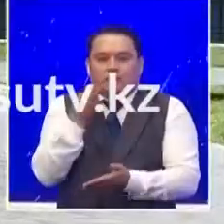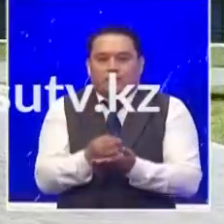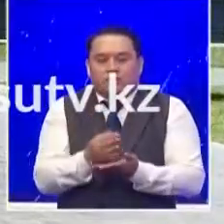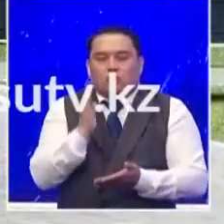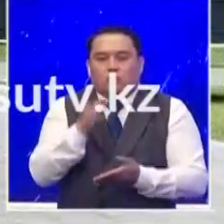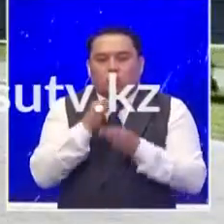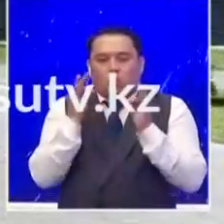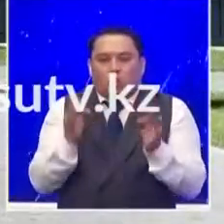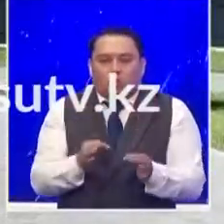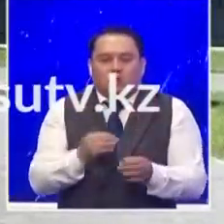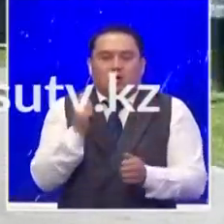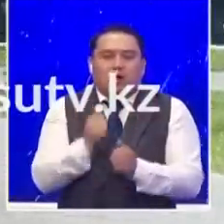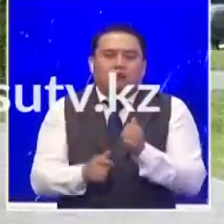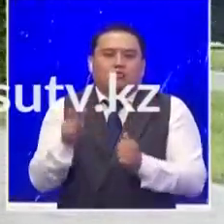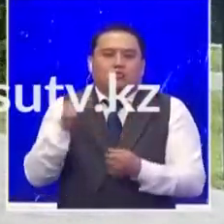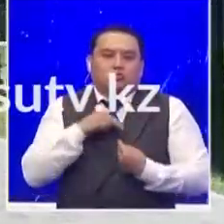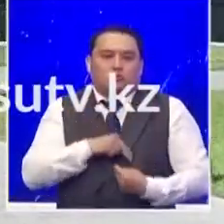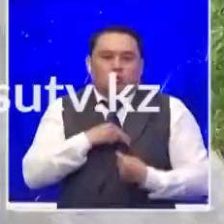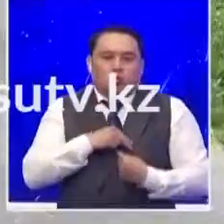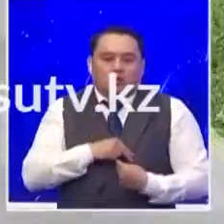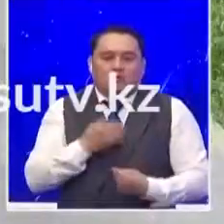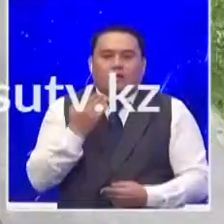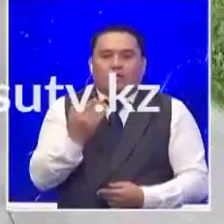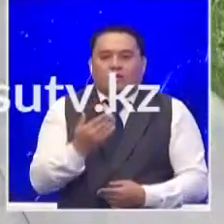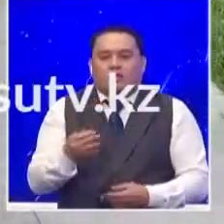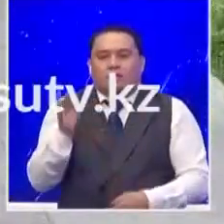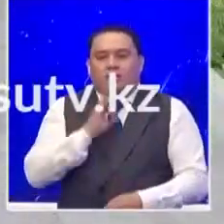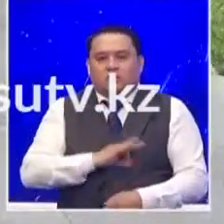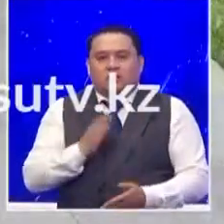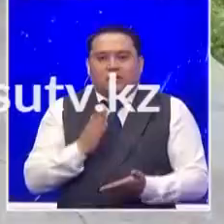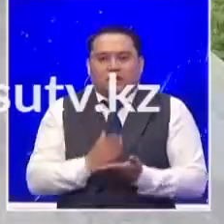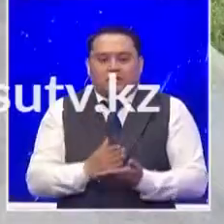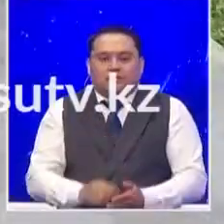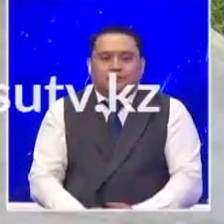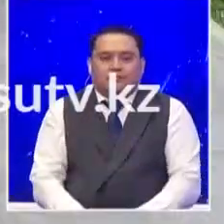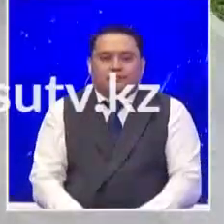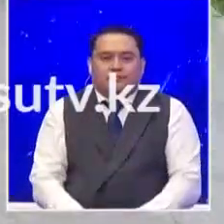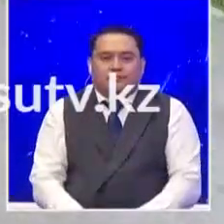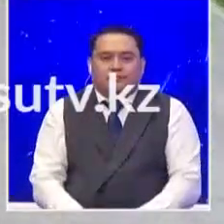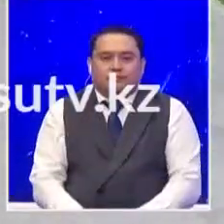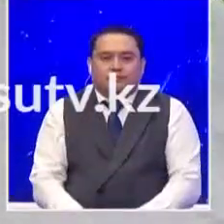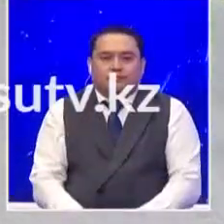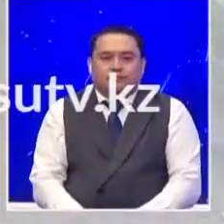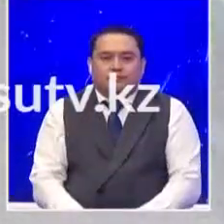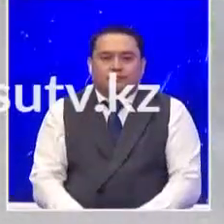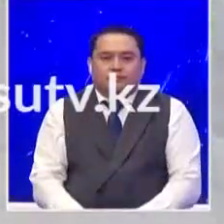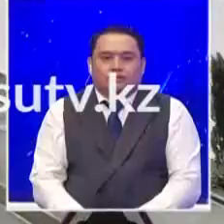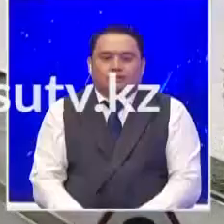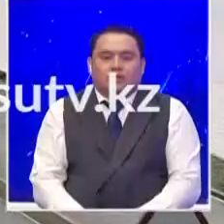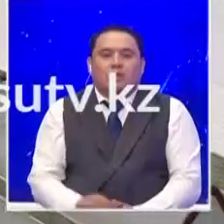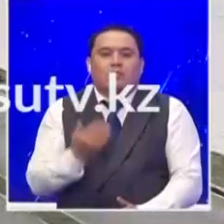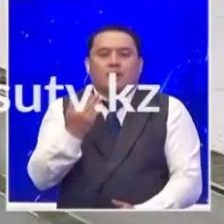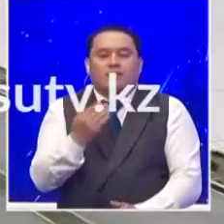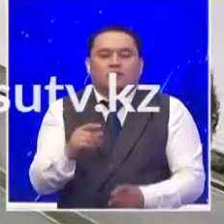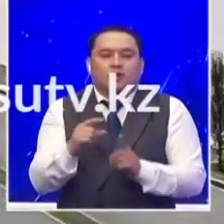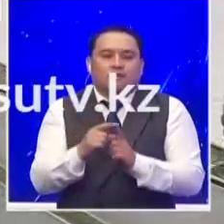подход, опыт и навыки каждого, кто трудился в Жетсусском крае, принесли свои плоды, говорит глава Алматинской области Амадык Баталов. По его